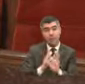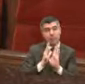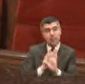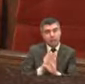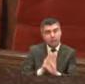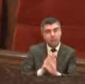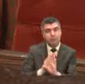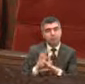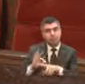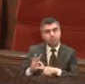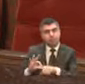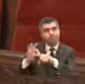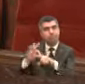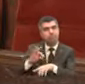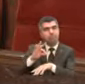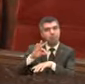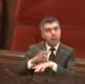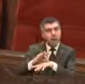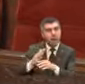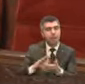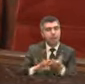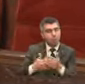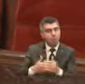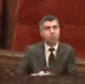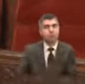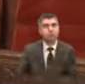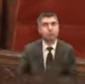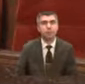والنقل للمرضى، ثم كل ما